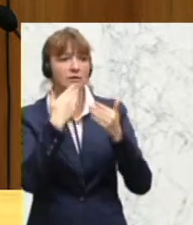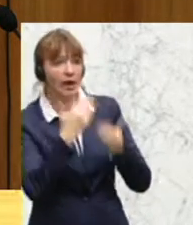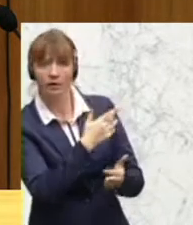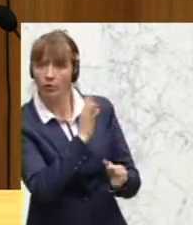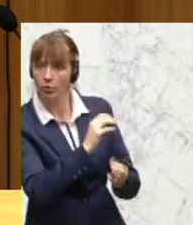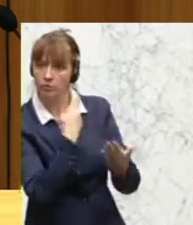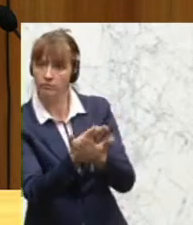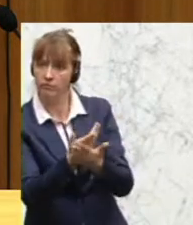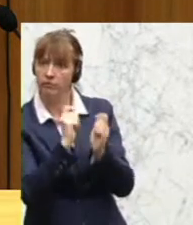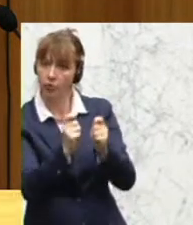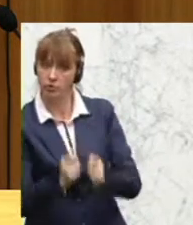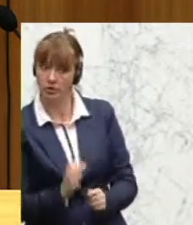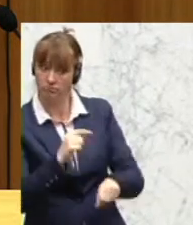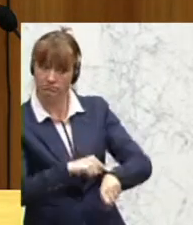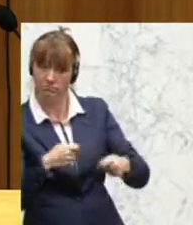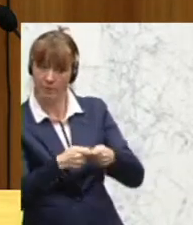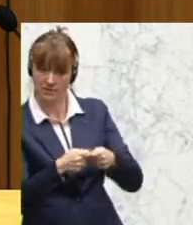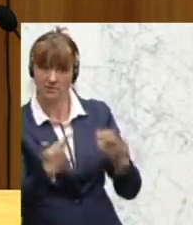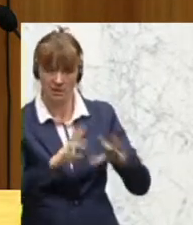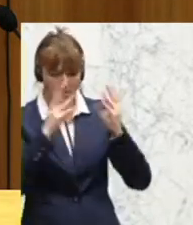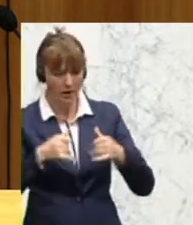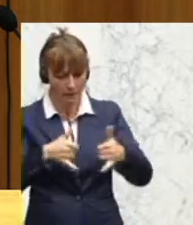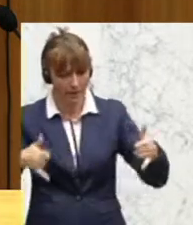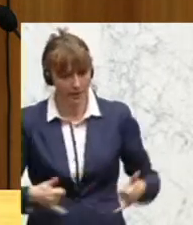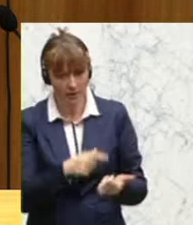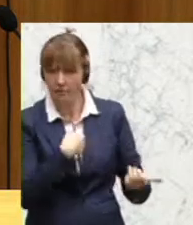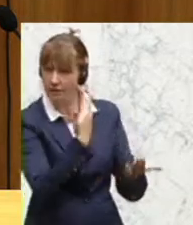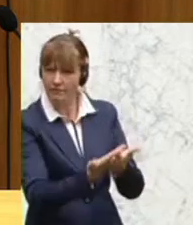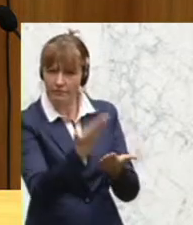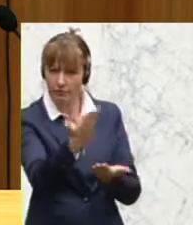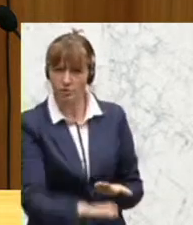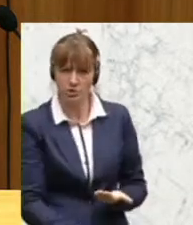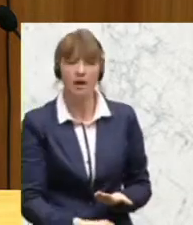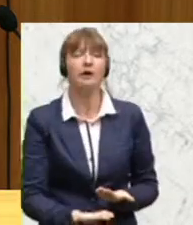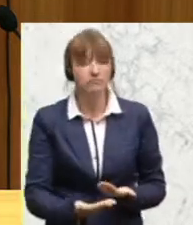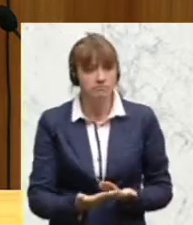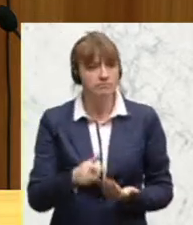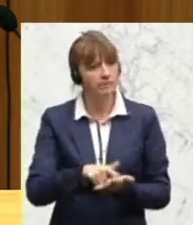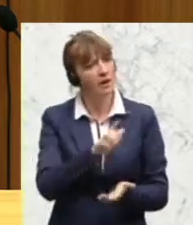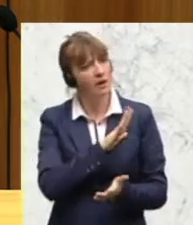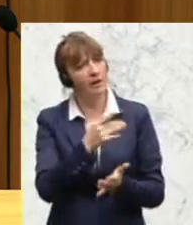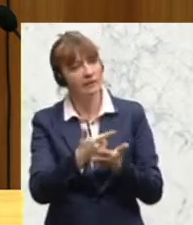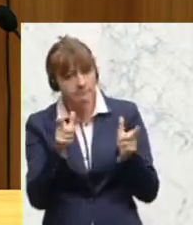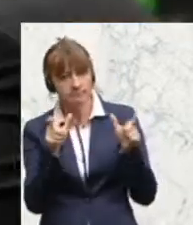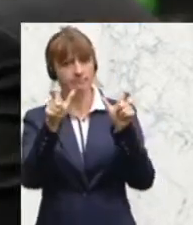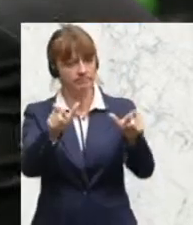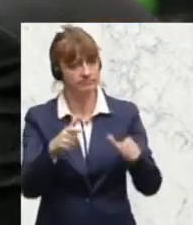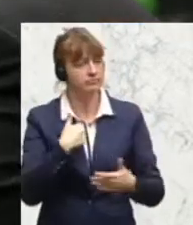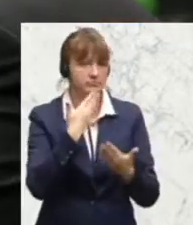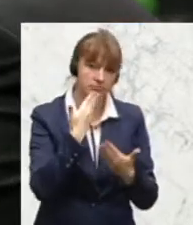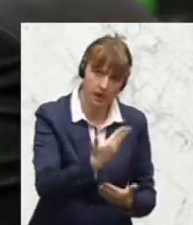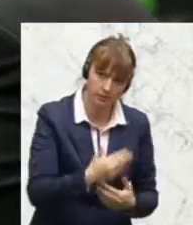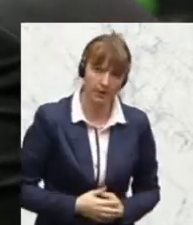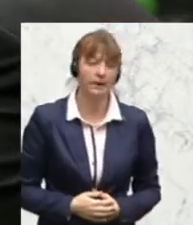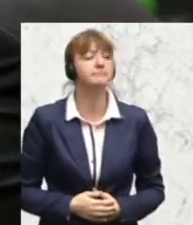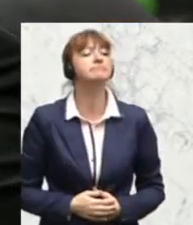Zeit machen und das umfassende Paket, das sie vorgelegt haben, um diesen Gefahren zu begegnen. Die Medien